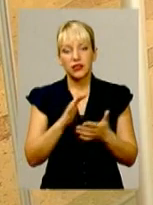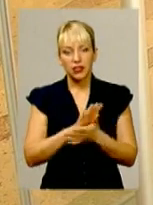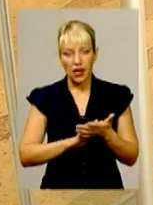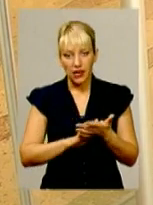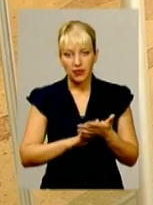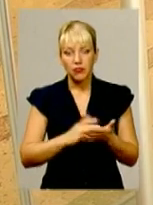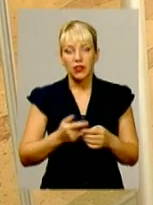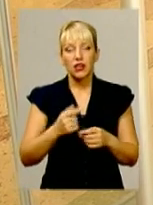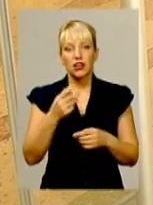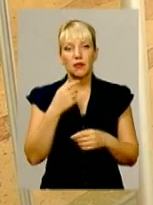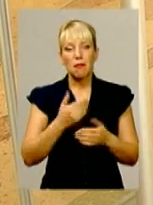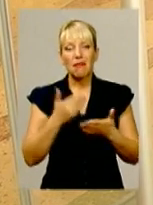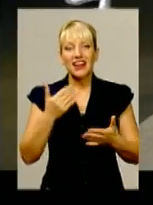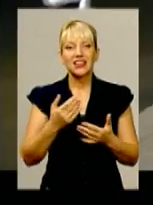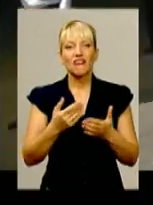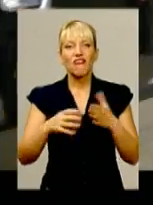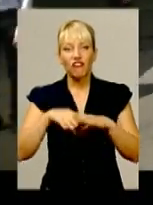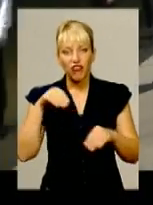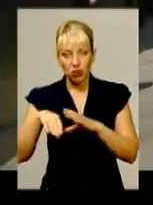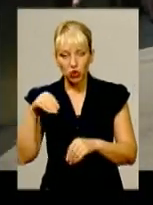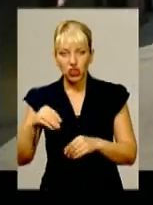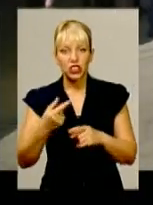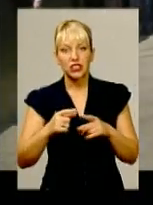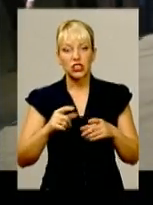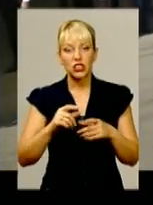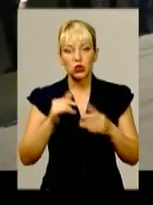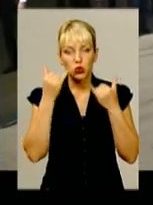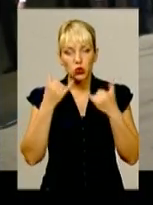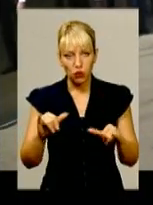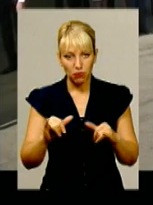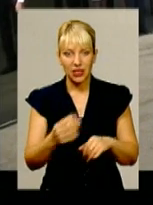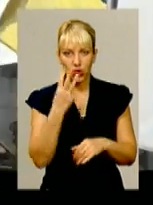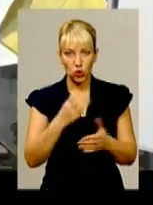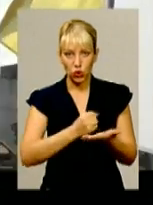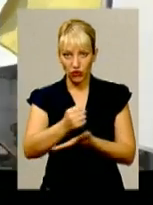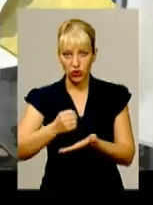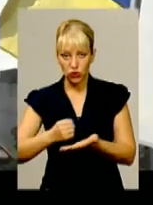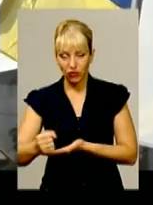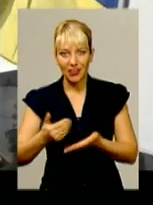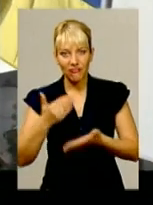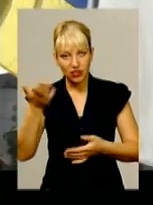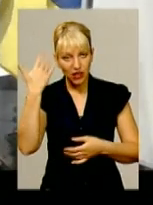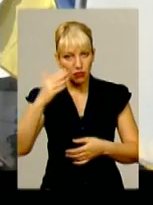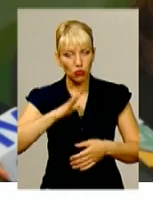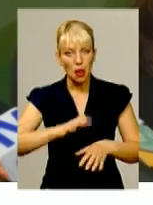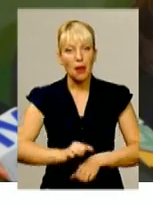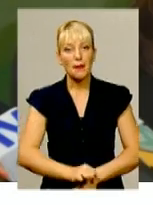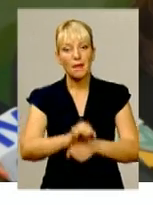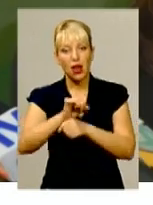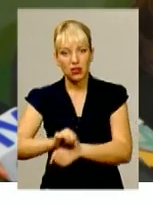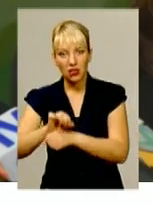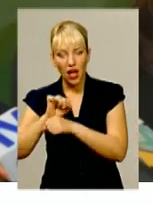активістів-майданівців Хмельницького балотуватимуться від партії Олександра Гереги. Депутата, що демонстрував прихильність до